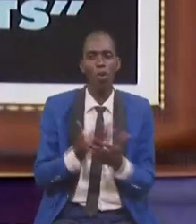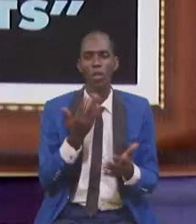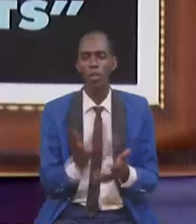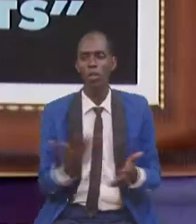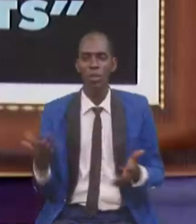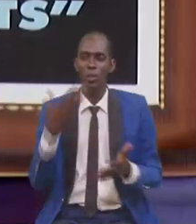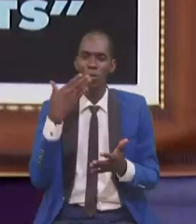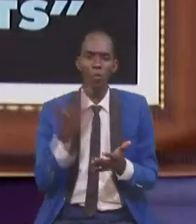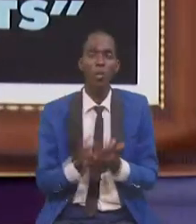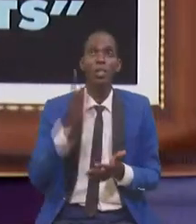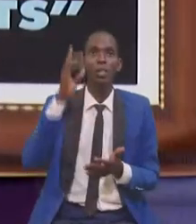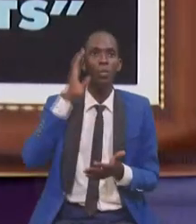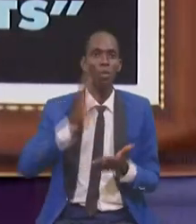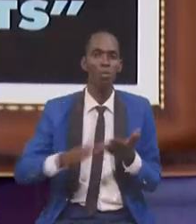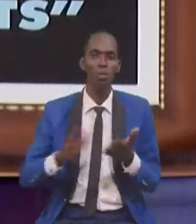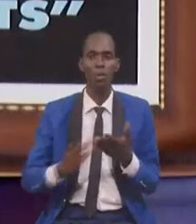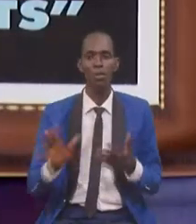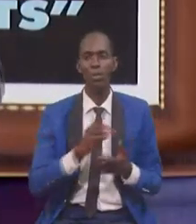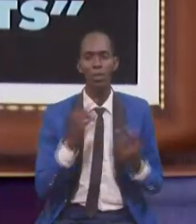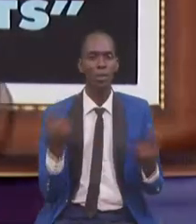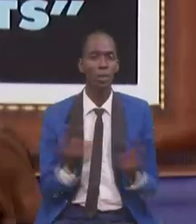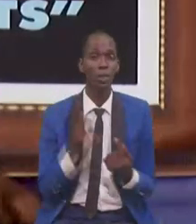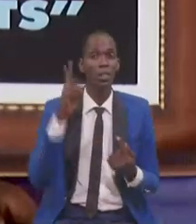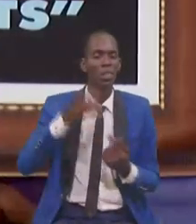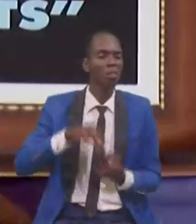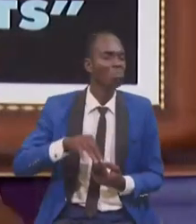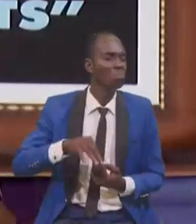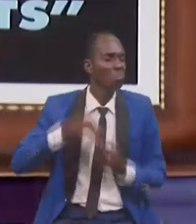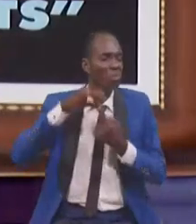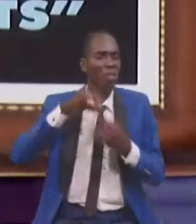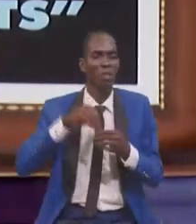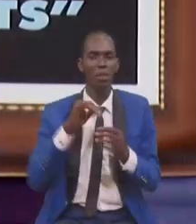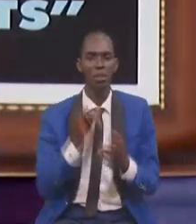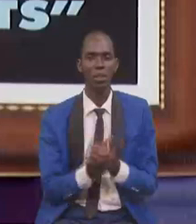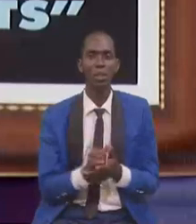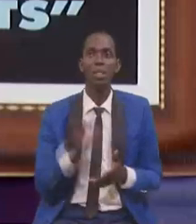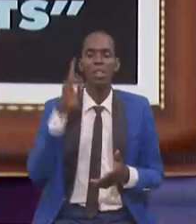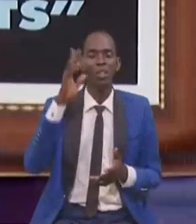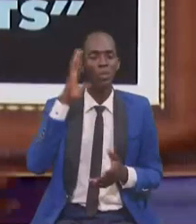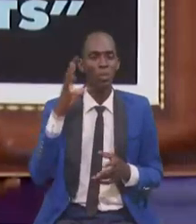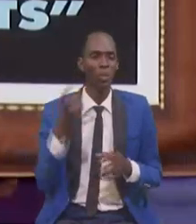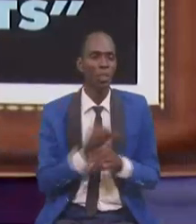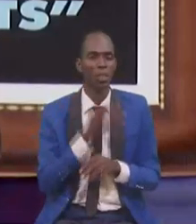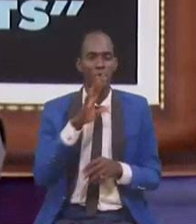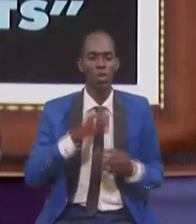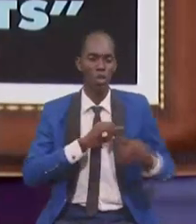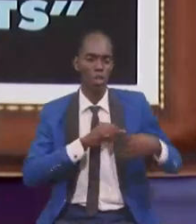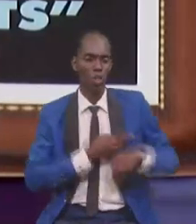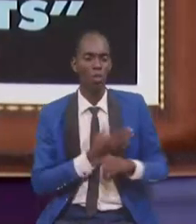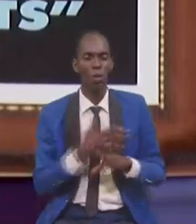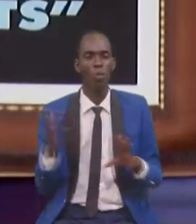merveille. Il va pardonner tes péchés. Il se spécialise à faire cela. Il va ôter ta